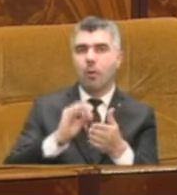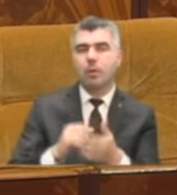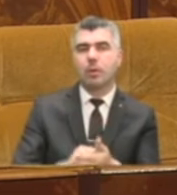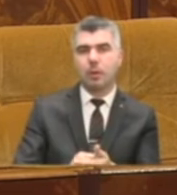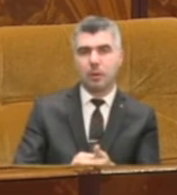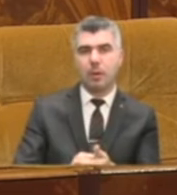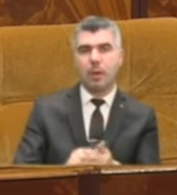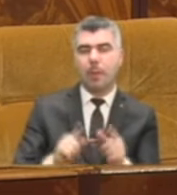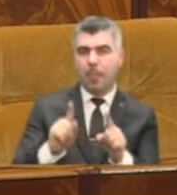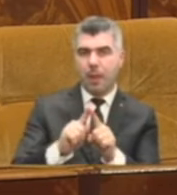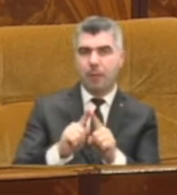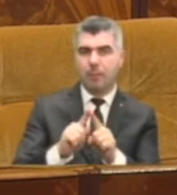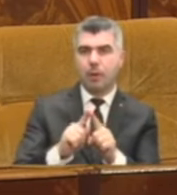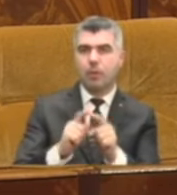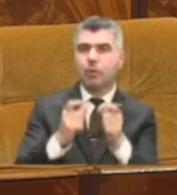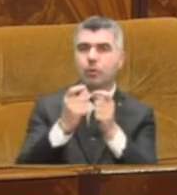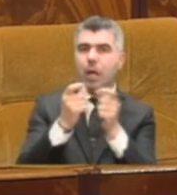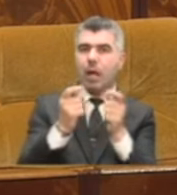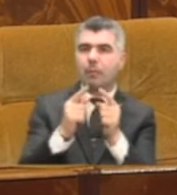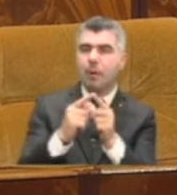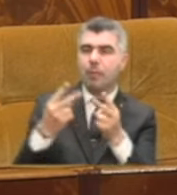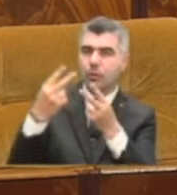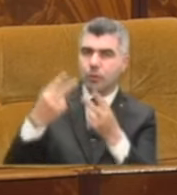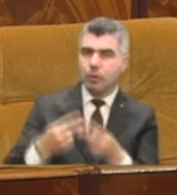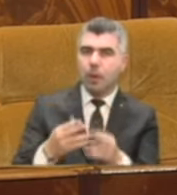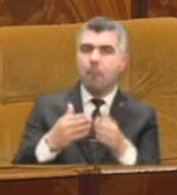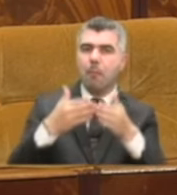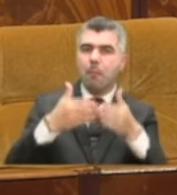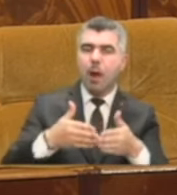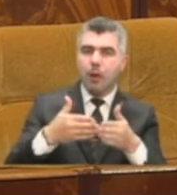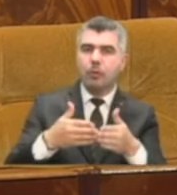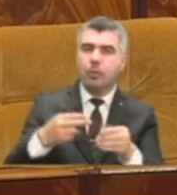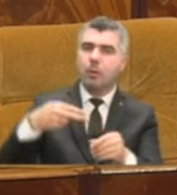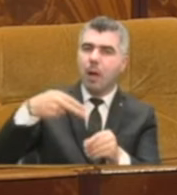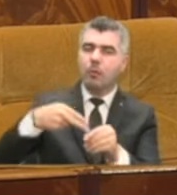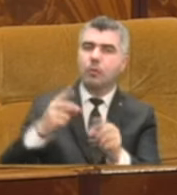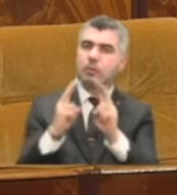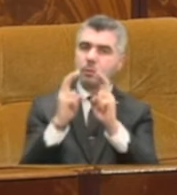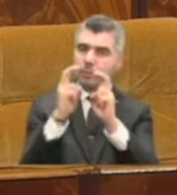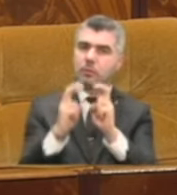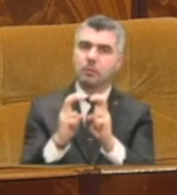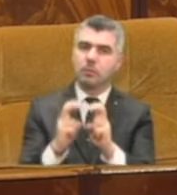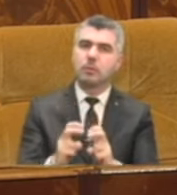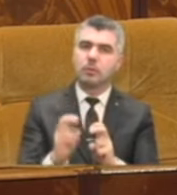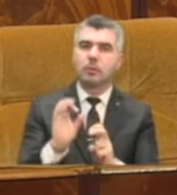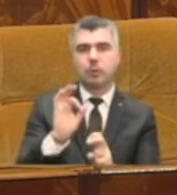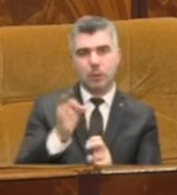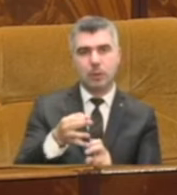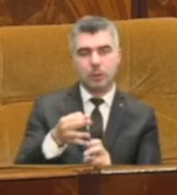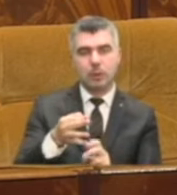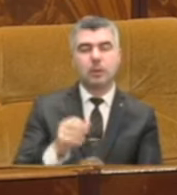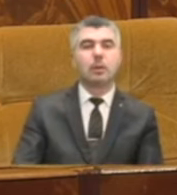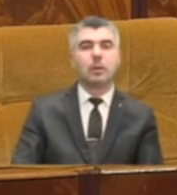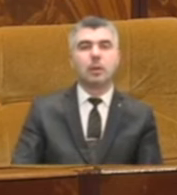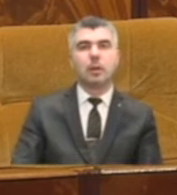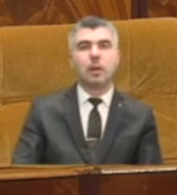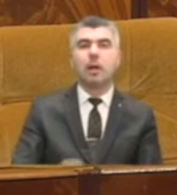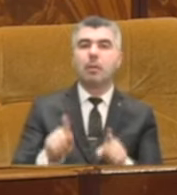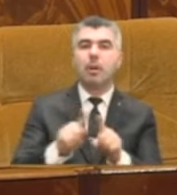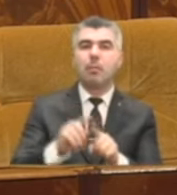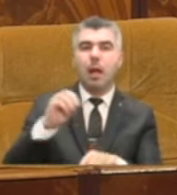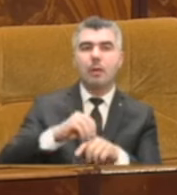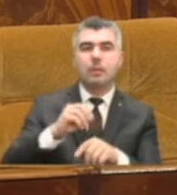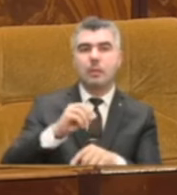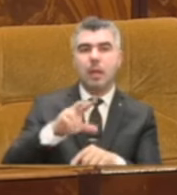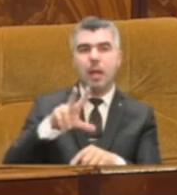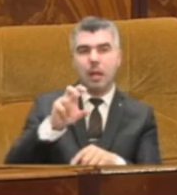نتاع نقل المحروقات غادي يمكن تنقص. حنا اللي بغينا كذلك هو نعرفوا واش